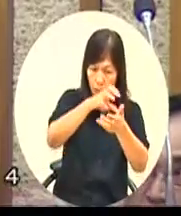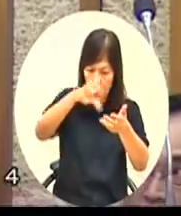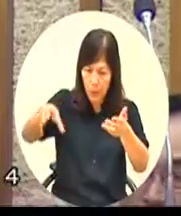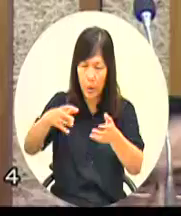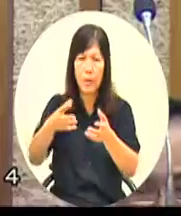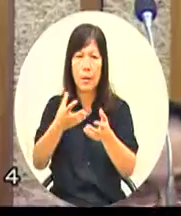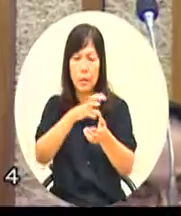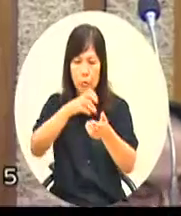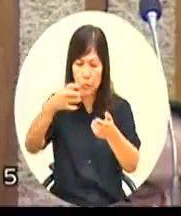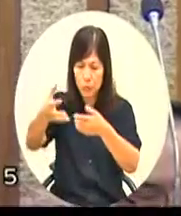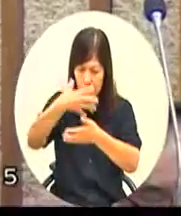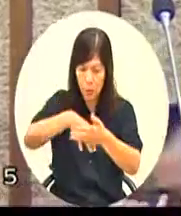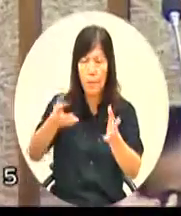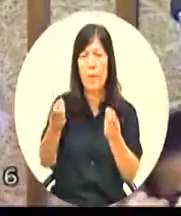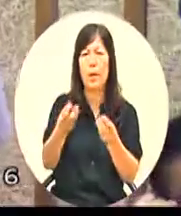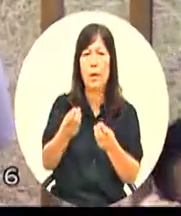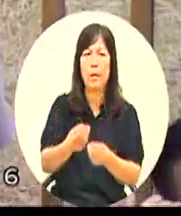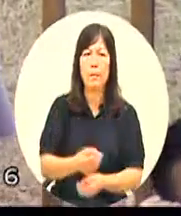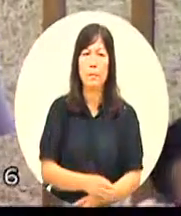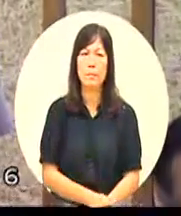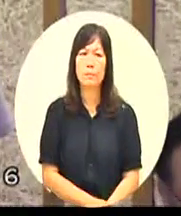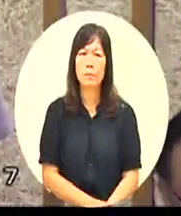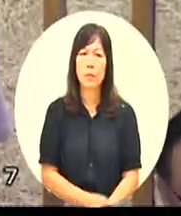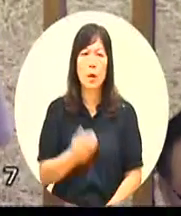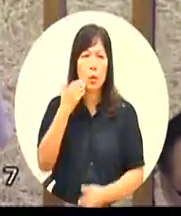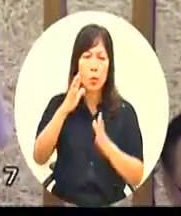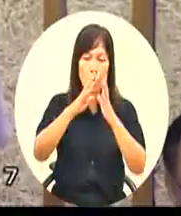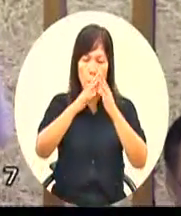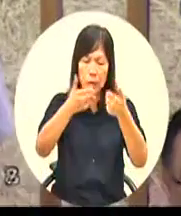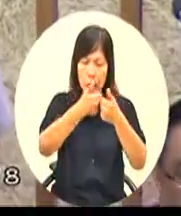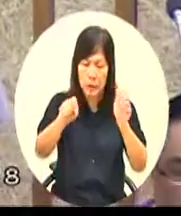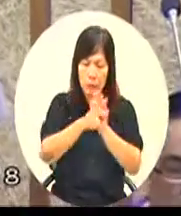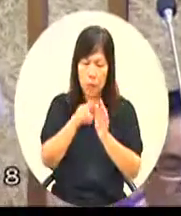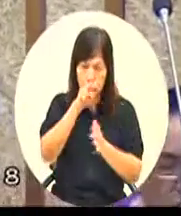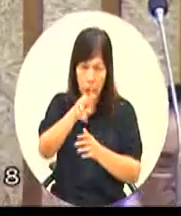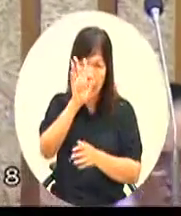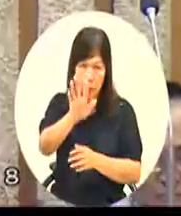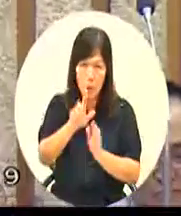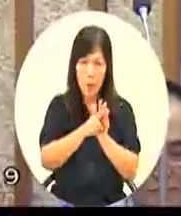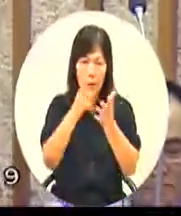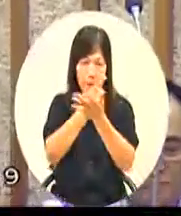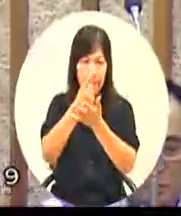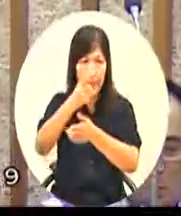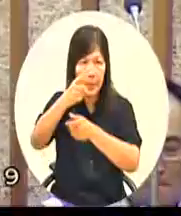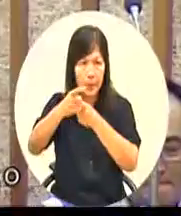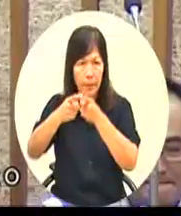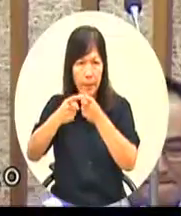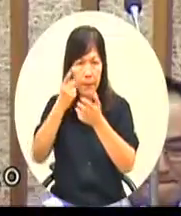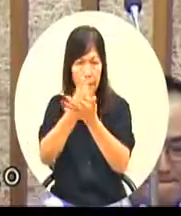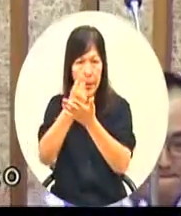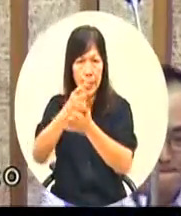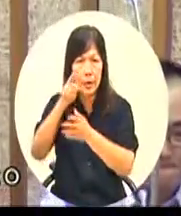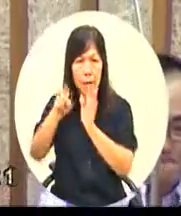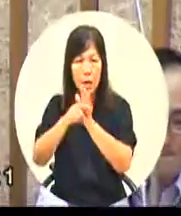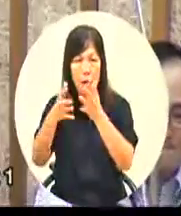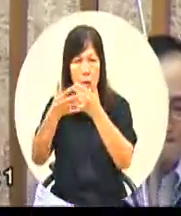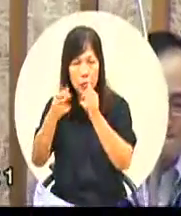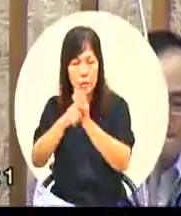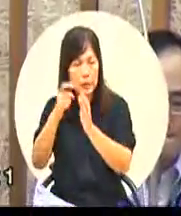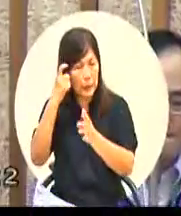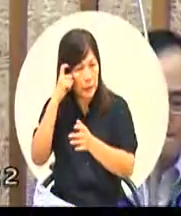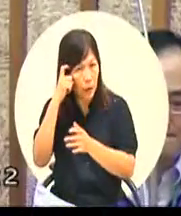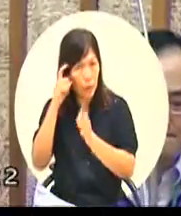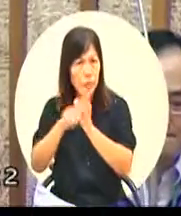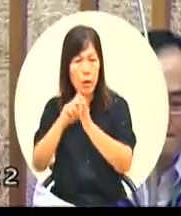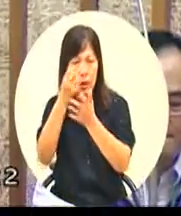了。第二部分是，如果议员有仔细看的话，我们在每一个学生的意见里面